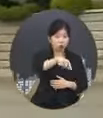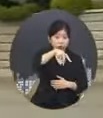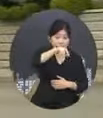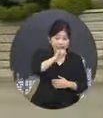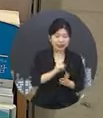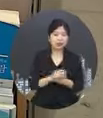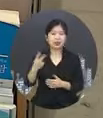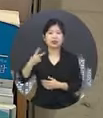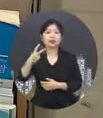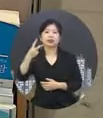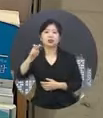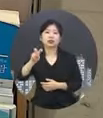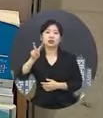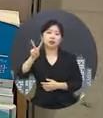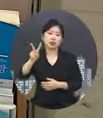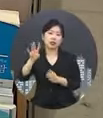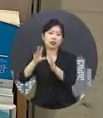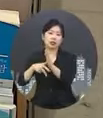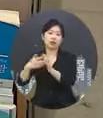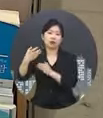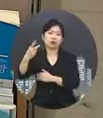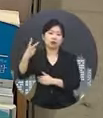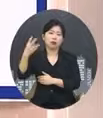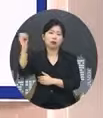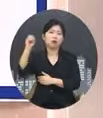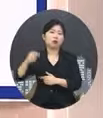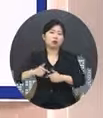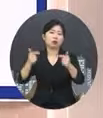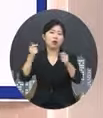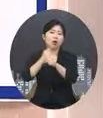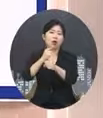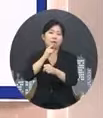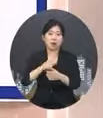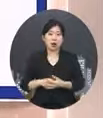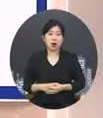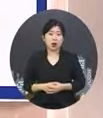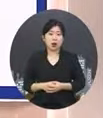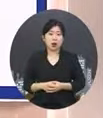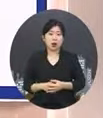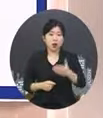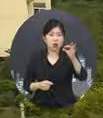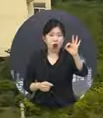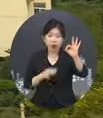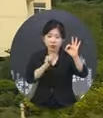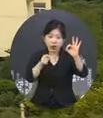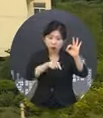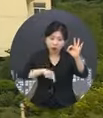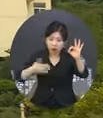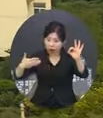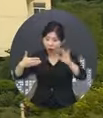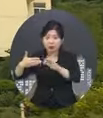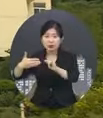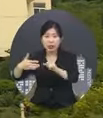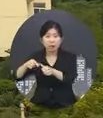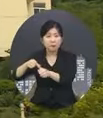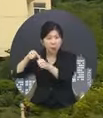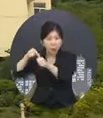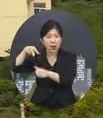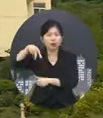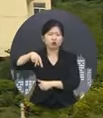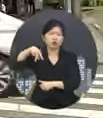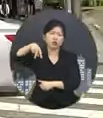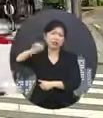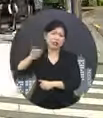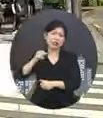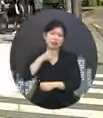2012학년도 n 92% 로 늘렸습니다 10명 중 9명 을 수시모집으로 뽑는 셈입니다